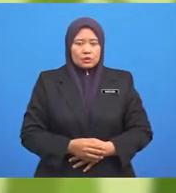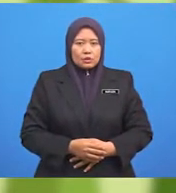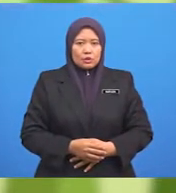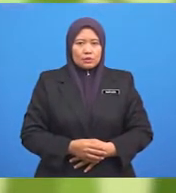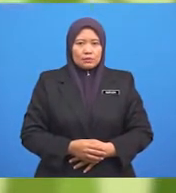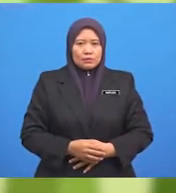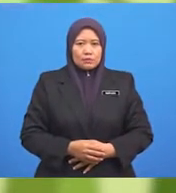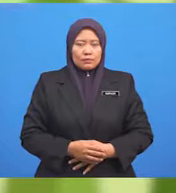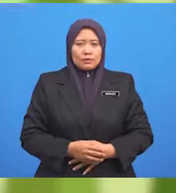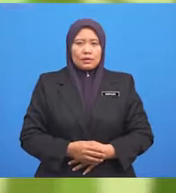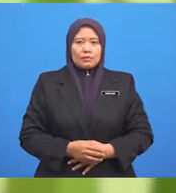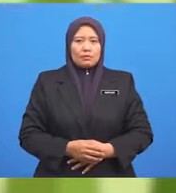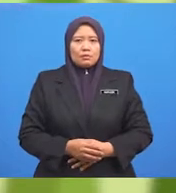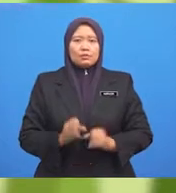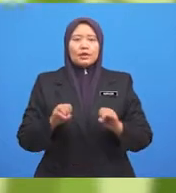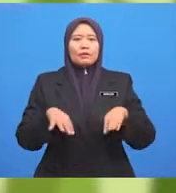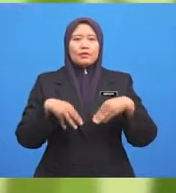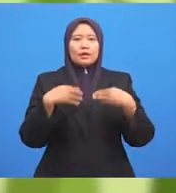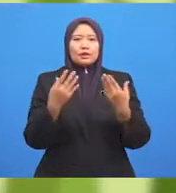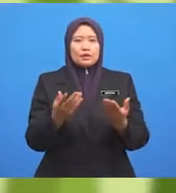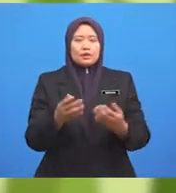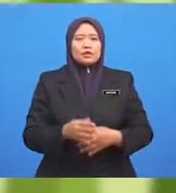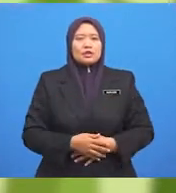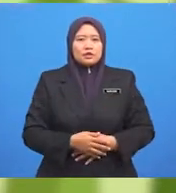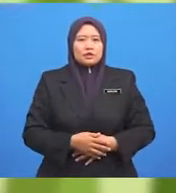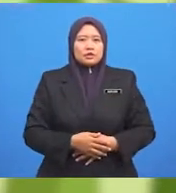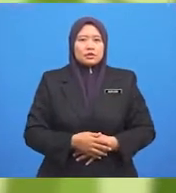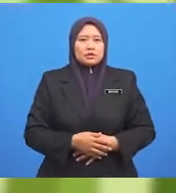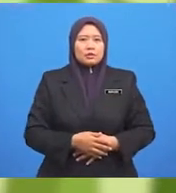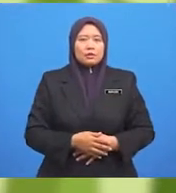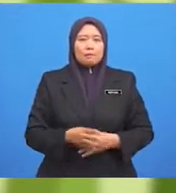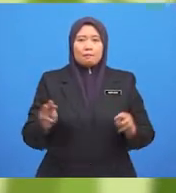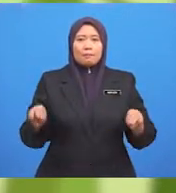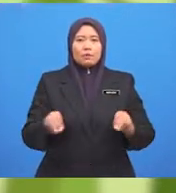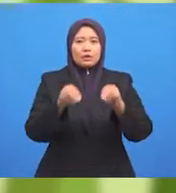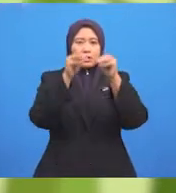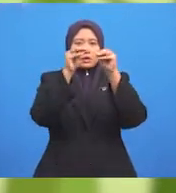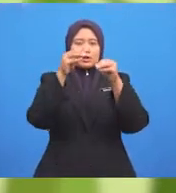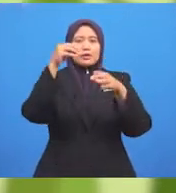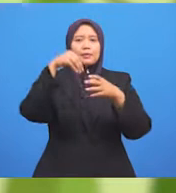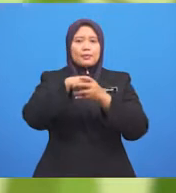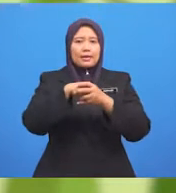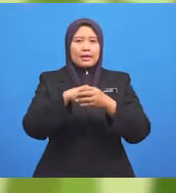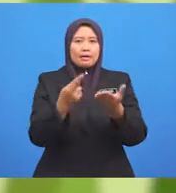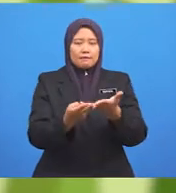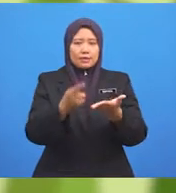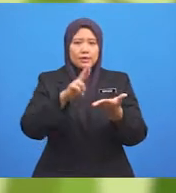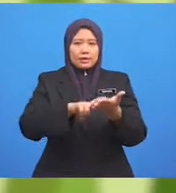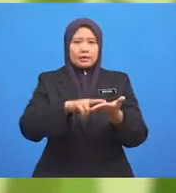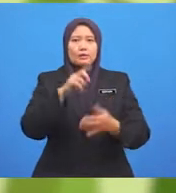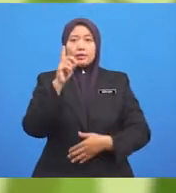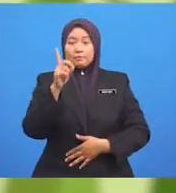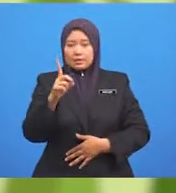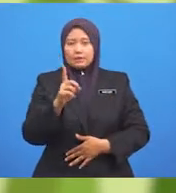berdasarkan syair Pohon Buluh, bagaimanakah keadaan menara yang terdapat dalam